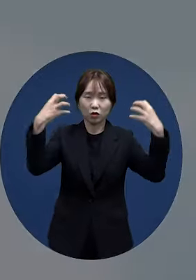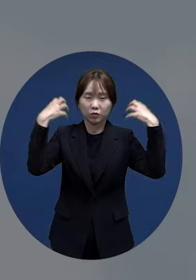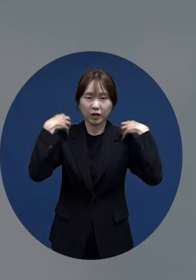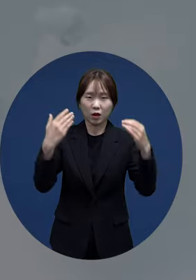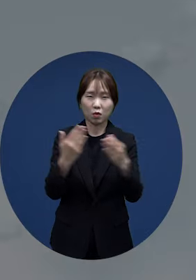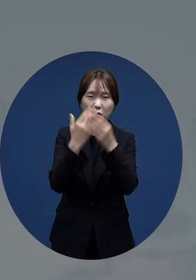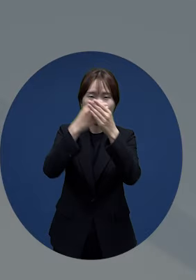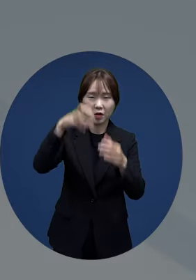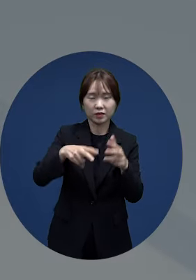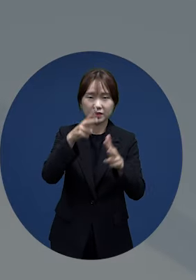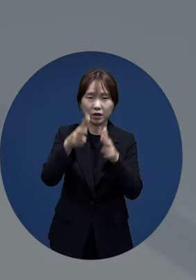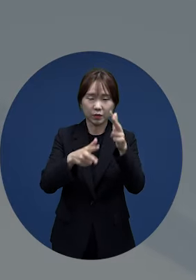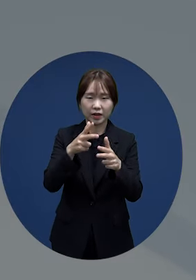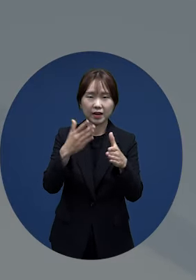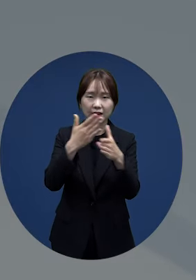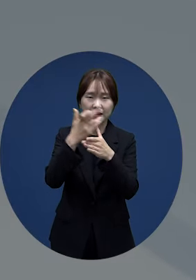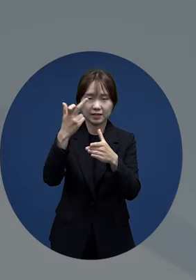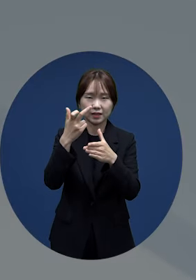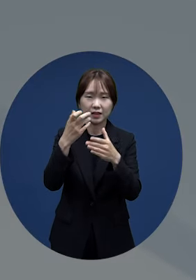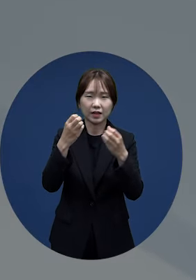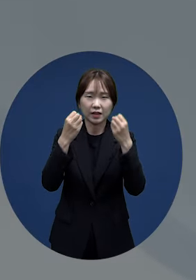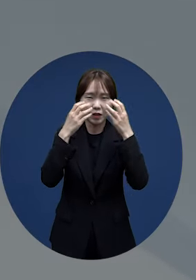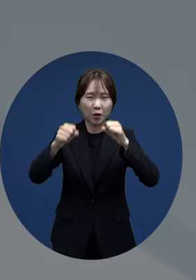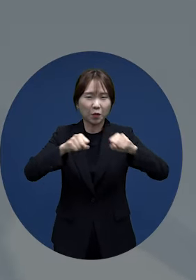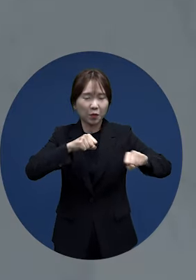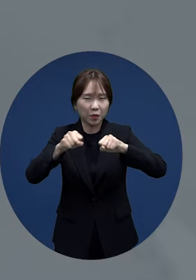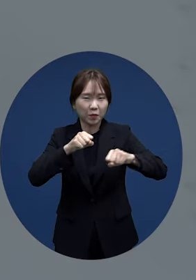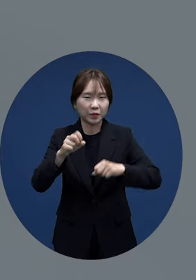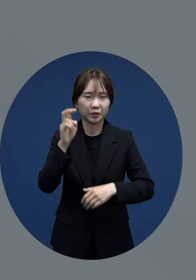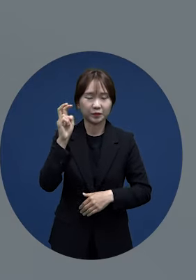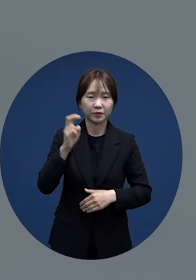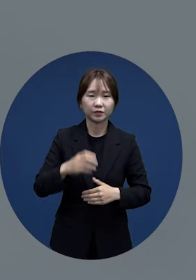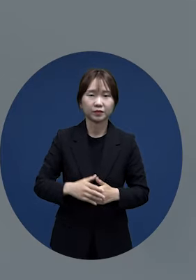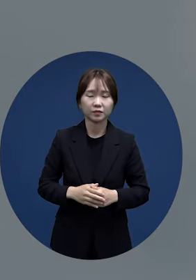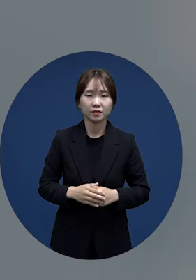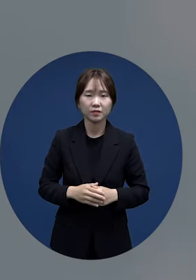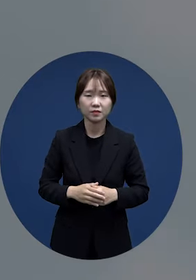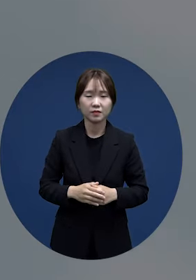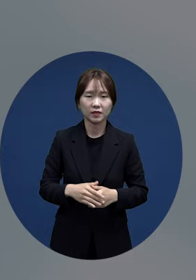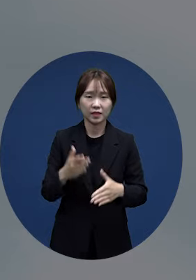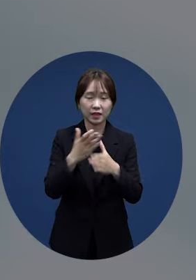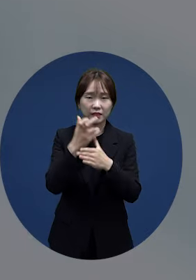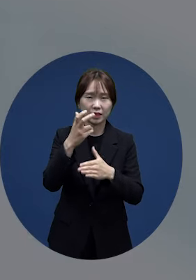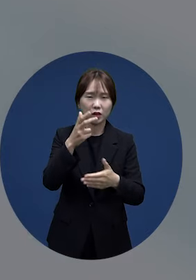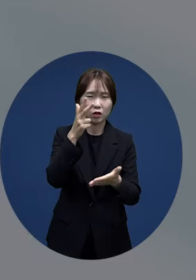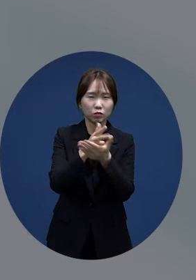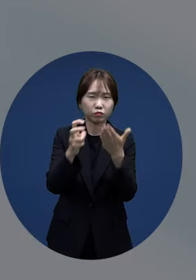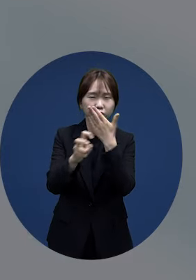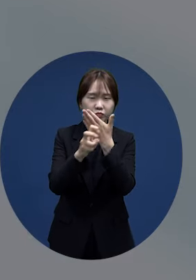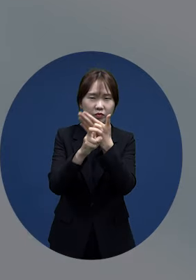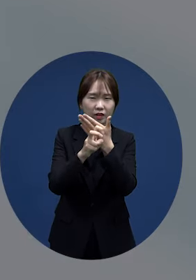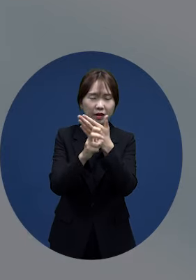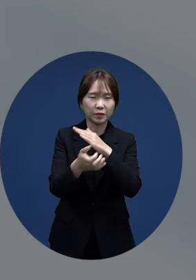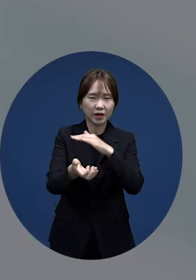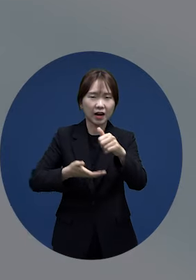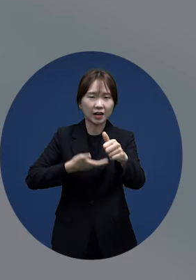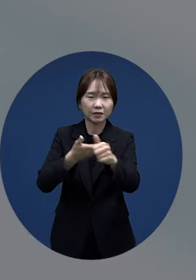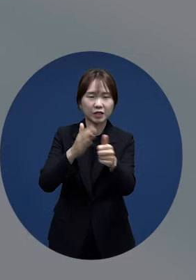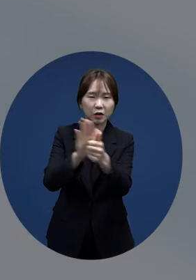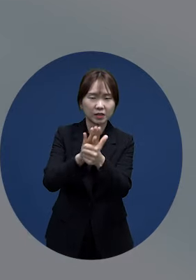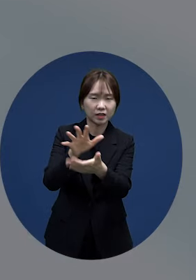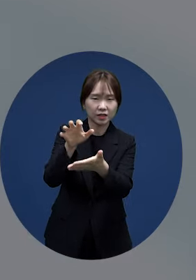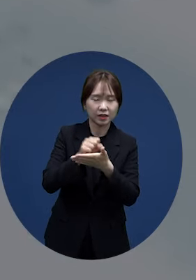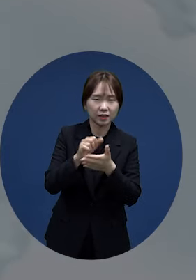정부의 공간혁신구역 선도사업을 통해 양산에 새로운 활력을 찾을 전망입니다. 양산시는 주정차 단속 사전 알림